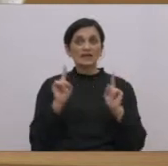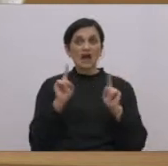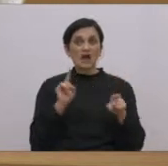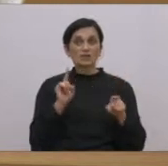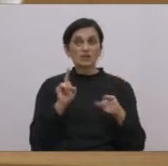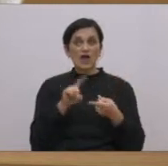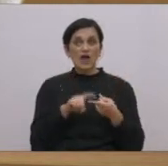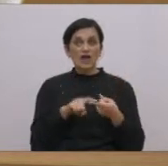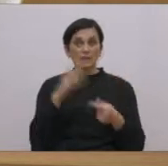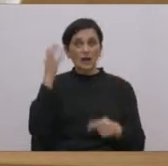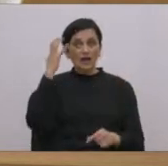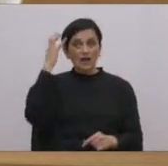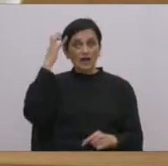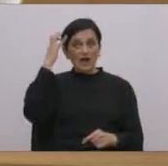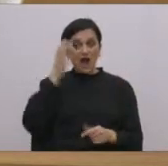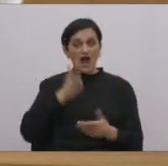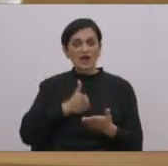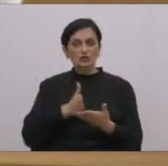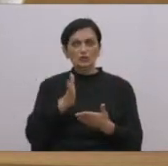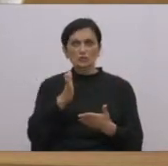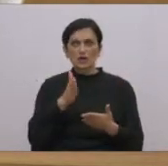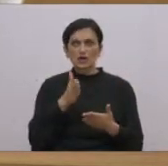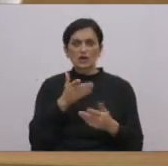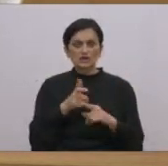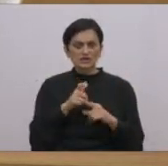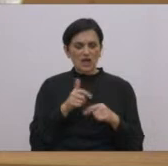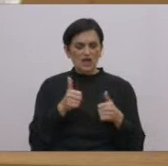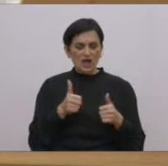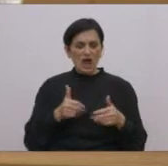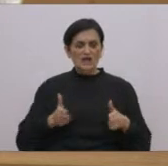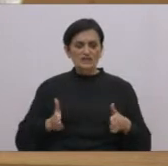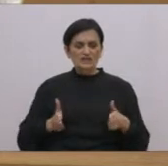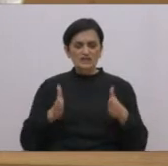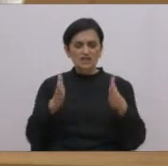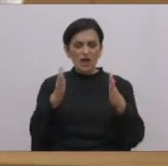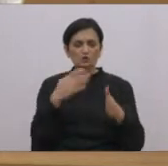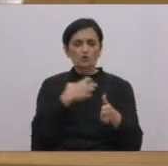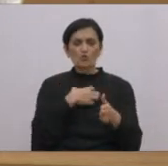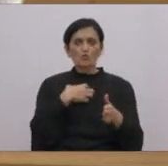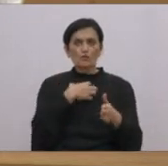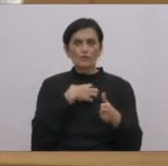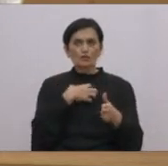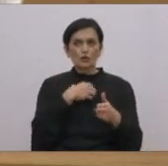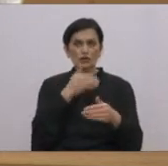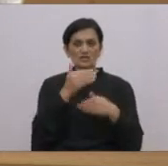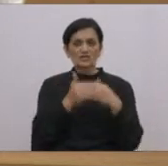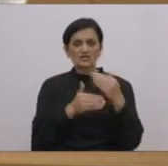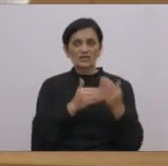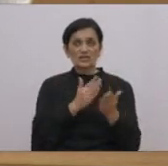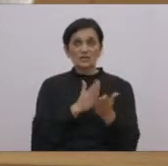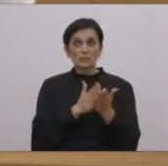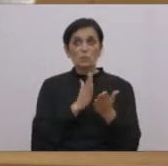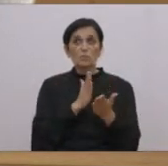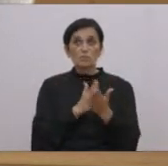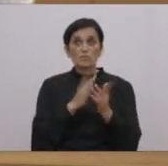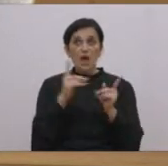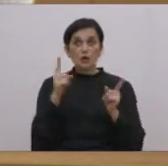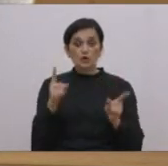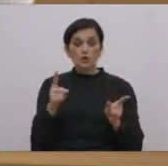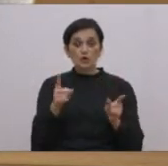ეხება ახლა კახეთის მიმართულებით ძალიან კარგი საგზაო მნიშვნელოვანი წინსვლა გვაქვს, არის